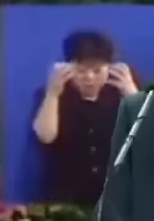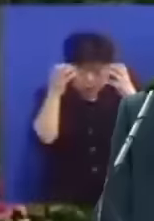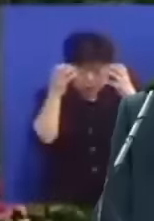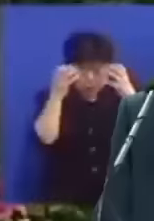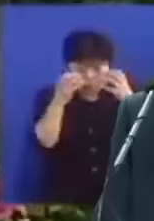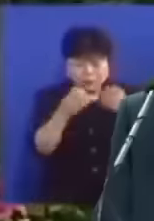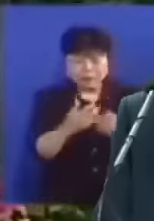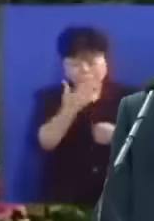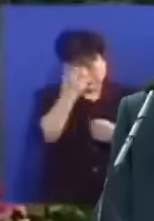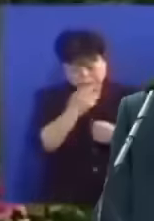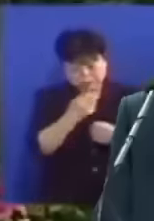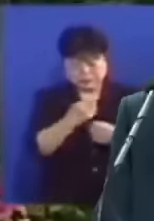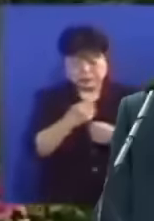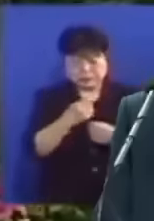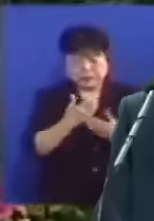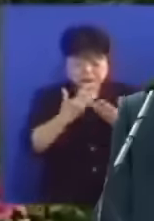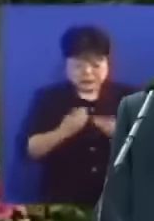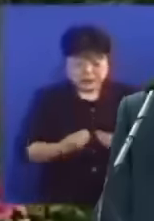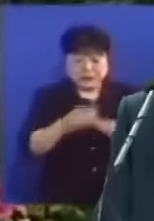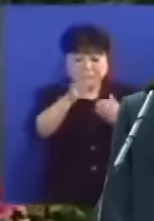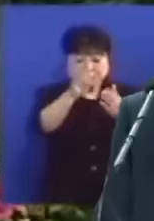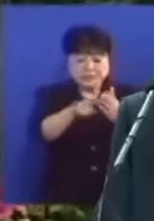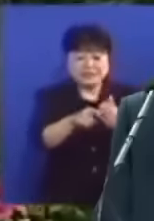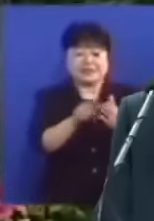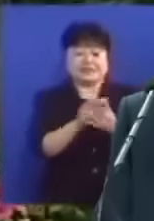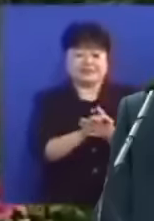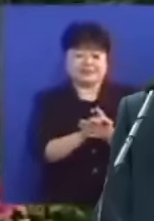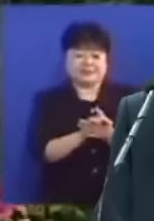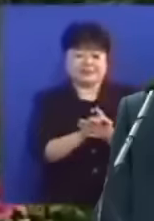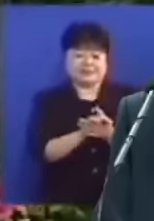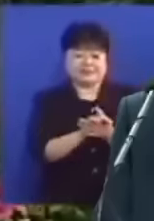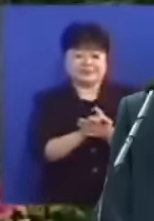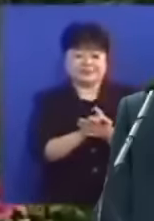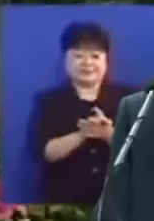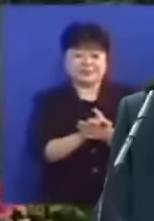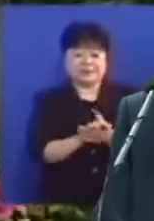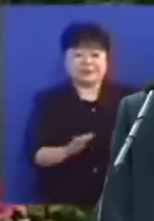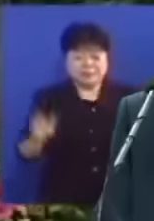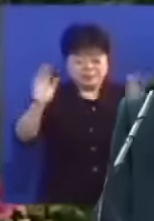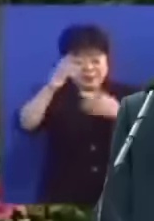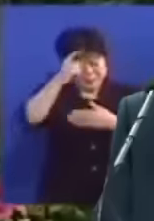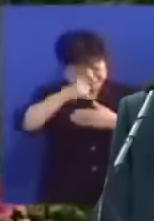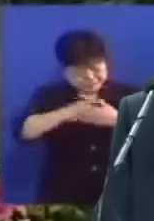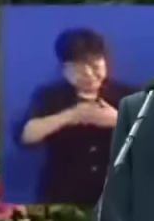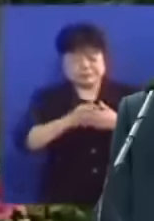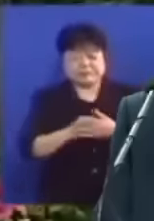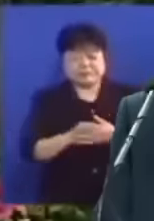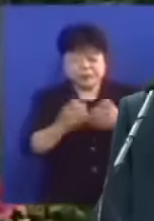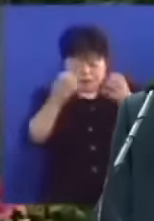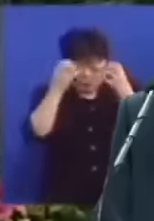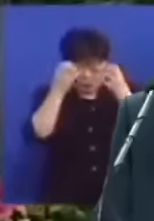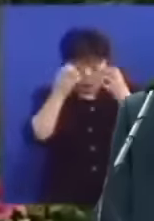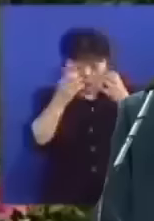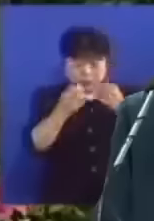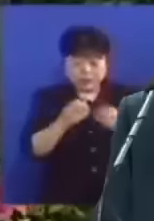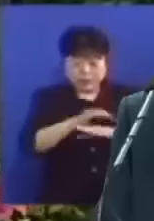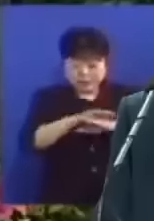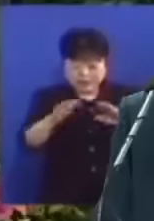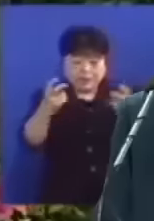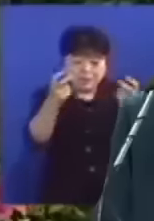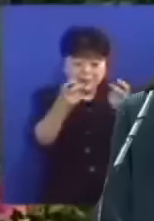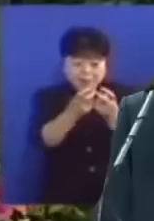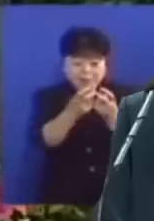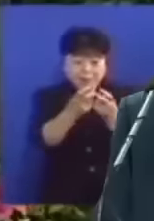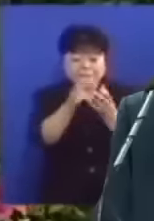고통스럽고 우울하고 슬프고 절망적일 때 인생의 한밤중에 고통에 대처하는 길은